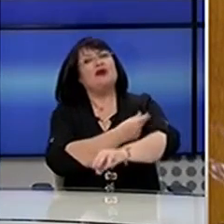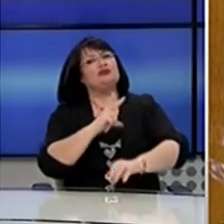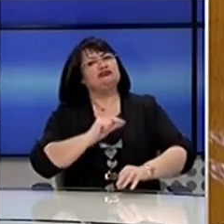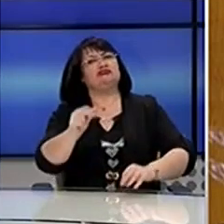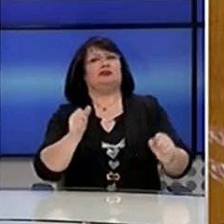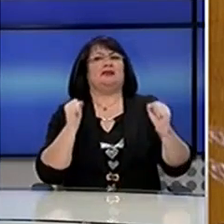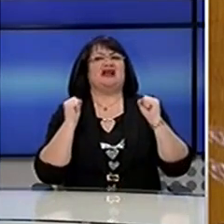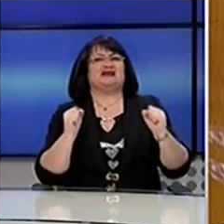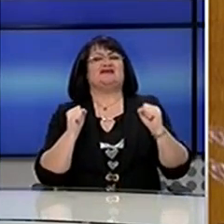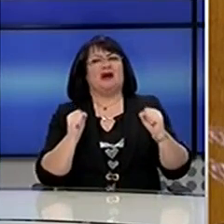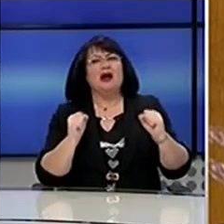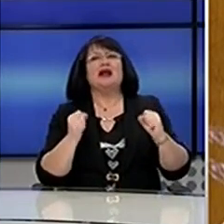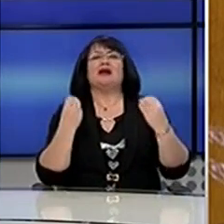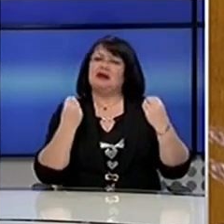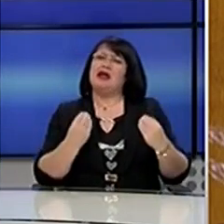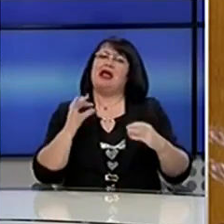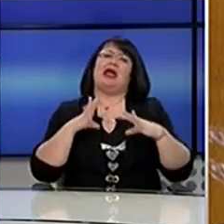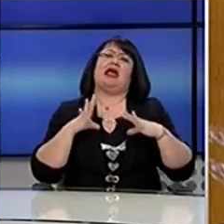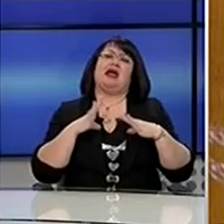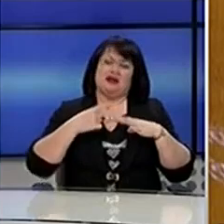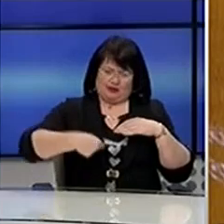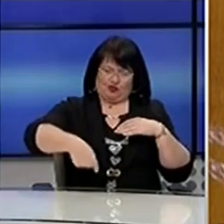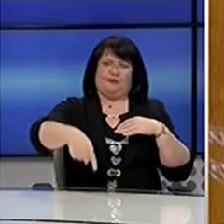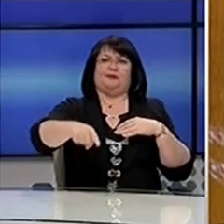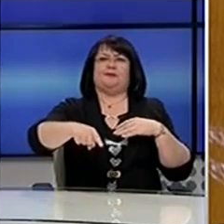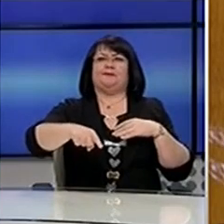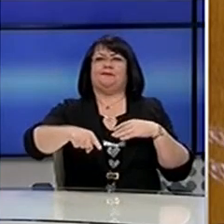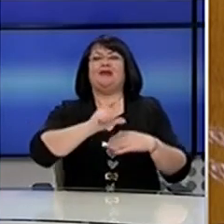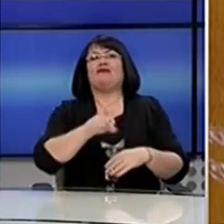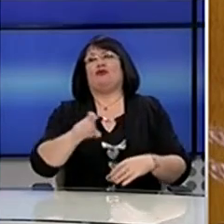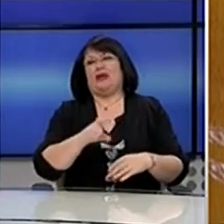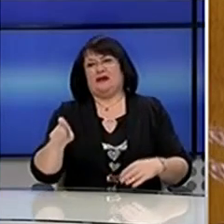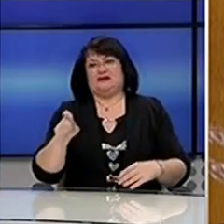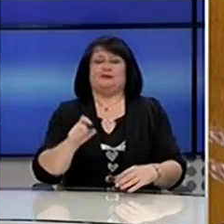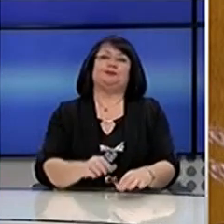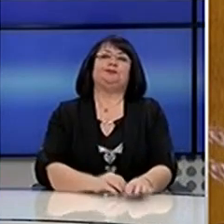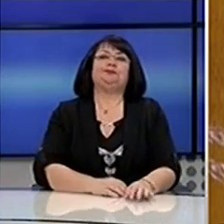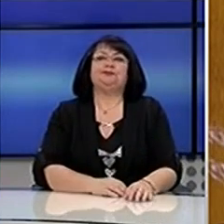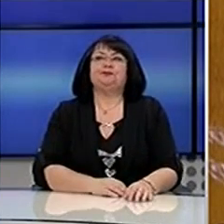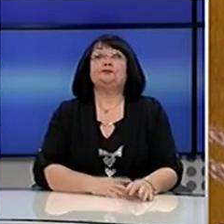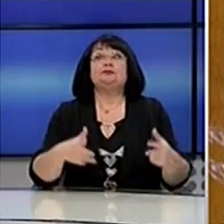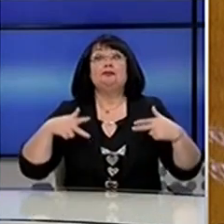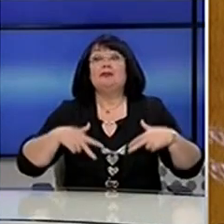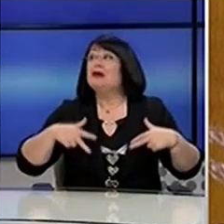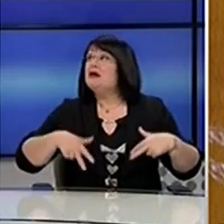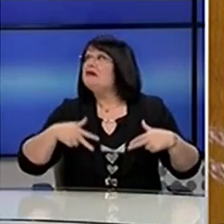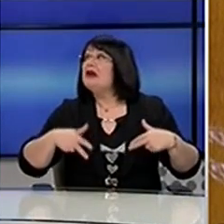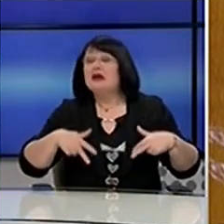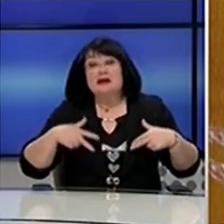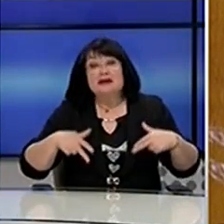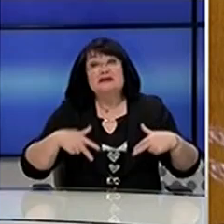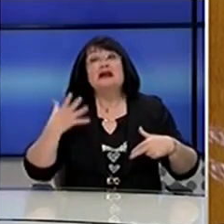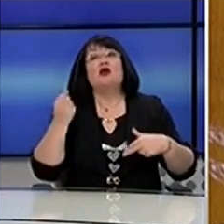αντίστοιχες εξαγγελίες εντός των επόμενων εβδομάδων. Η κυβέρνηση διαθέτει